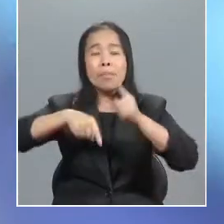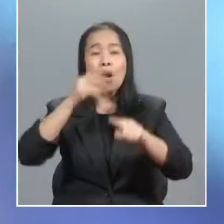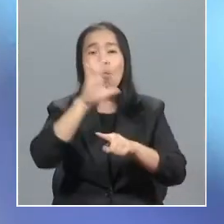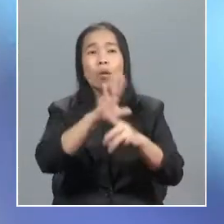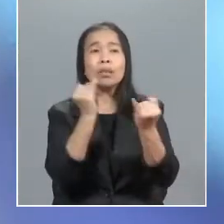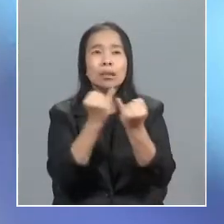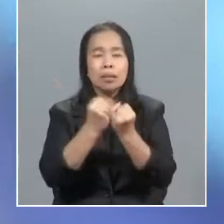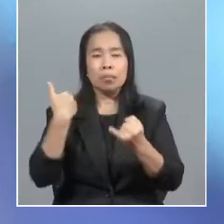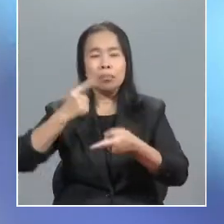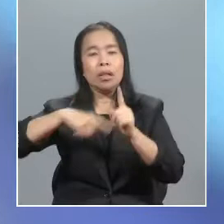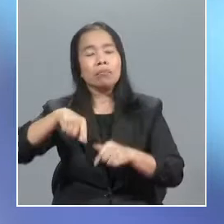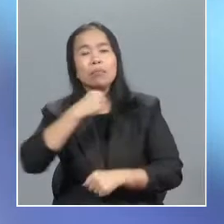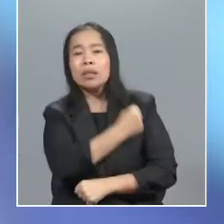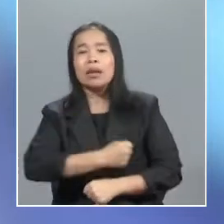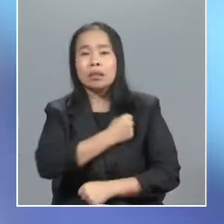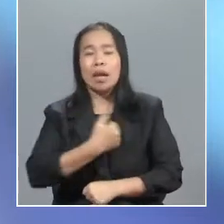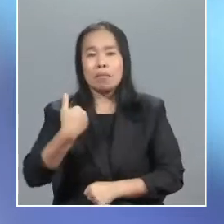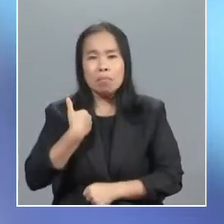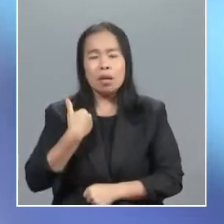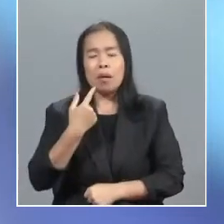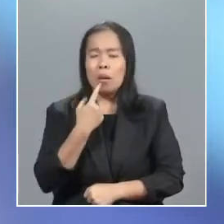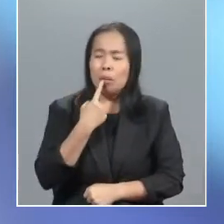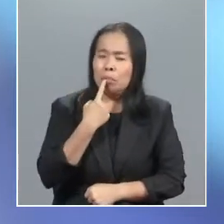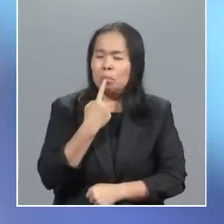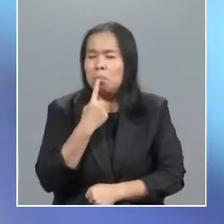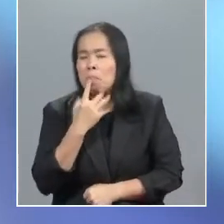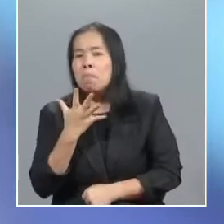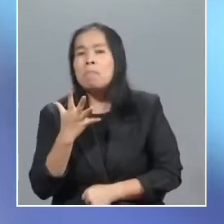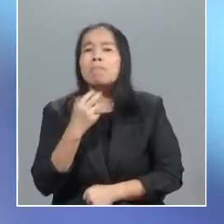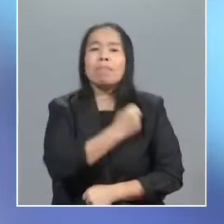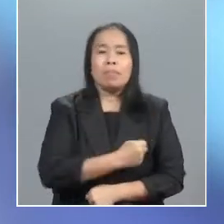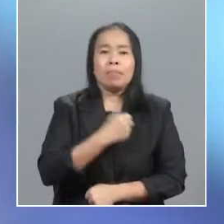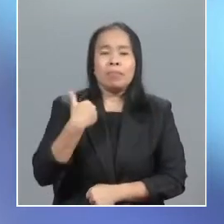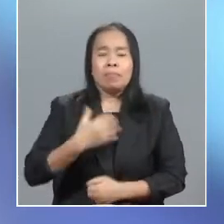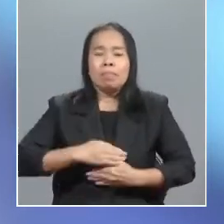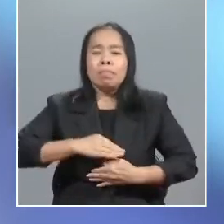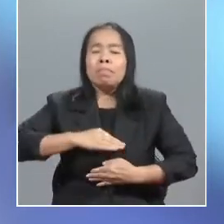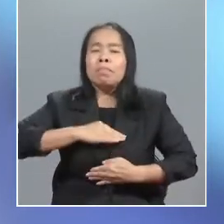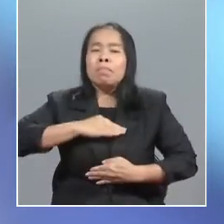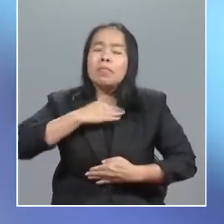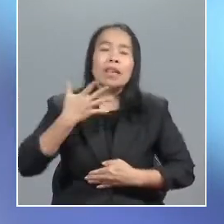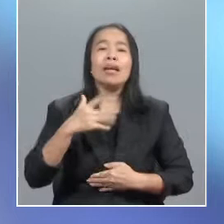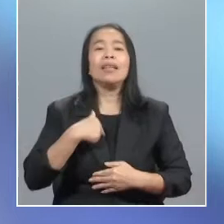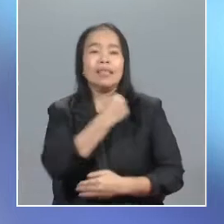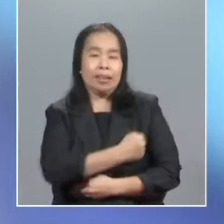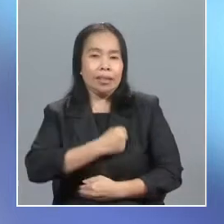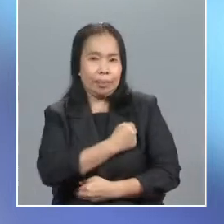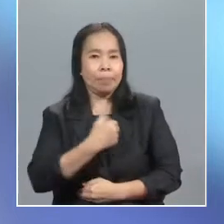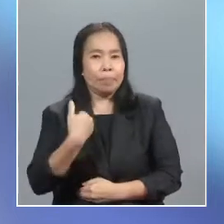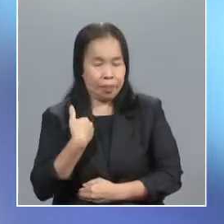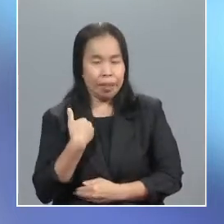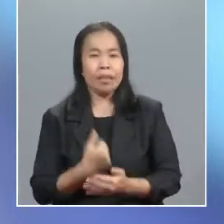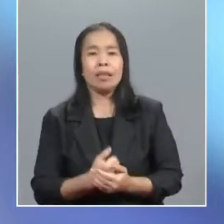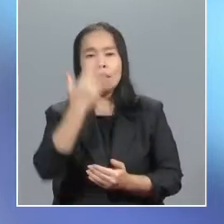สียใจนะคะเพื่อนบอกว่าบอกไม่ถูกกับความรู้สึกที่เกิดขึ้นมันแน่นอยู่ในอกทำใจไม่ได้เพื่อนเนี่ย